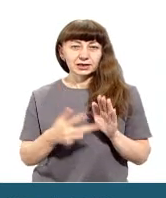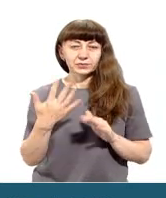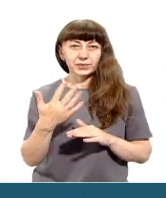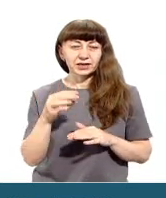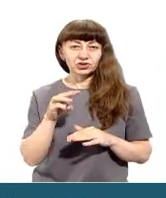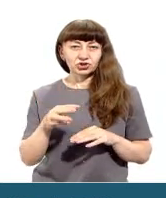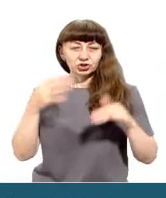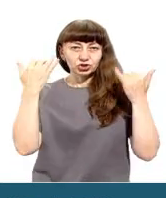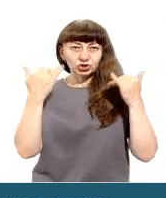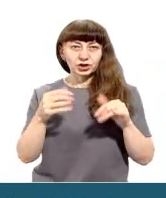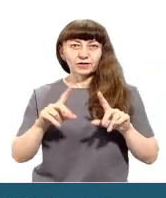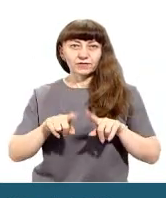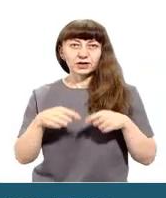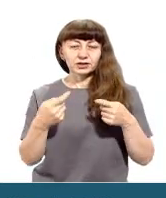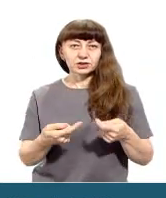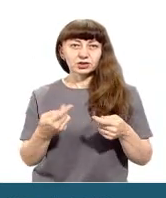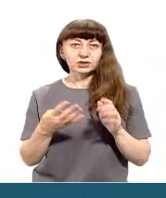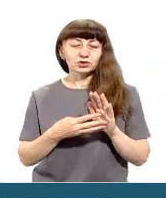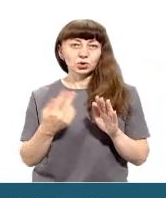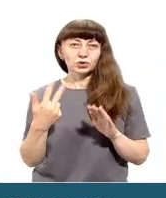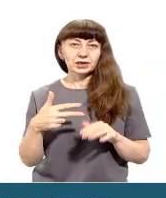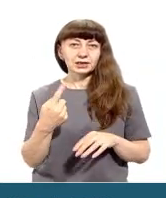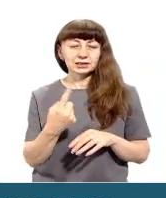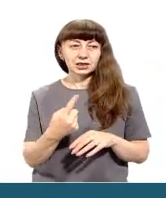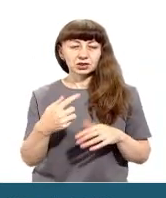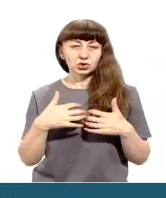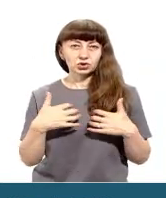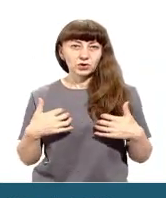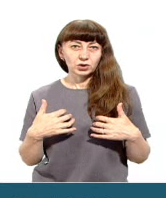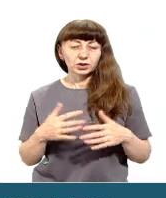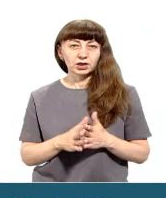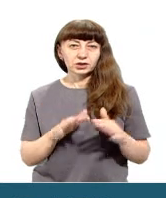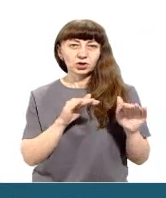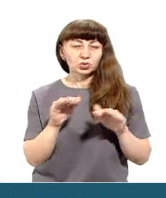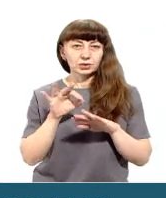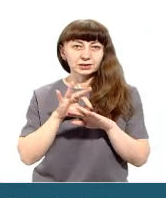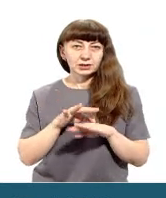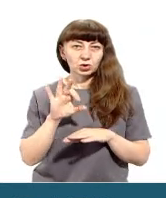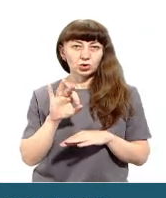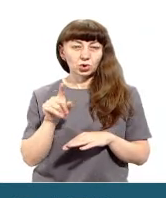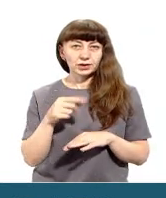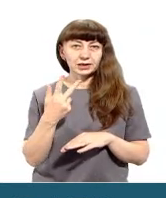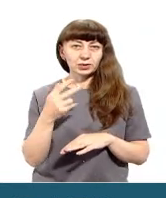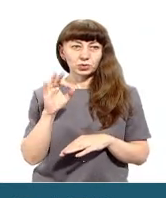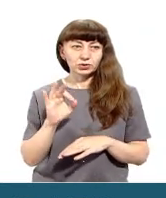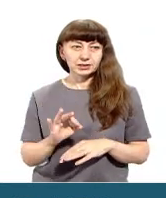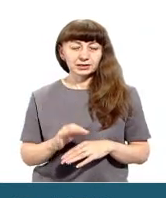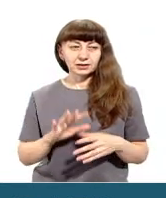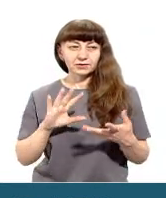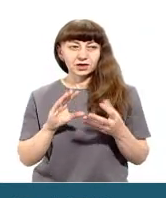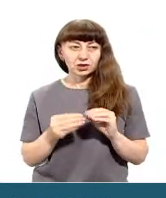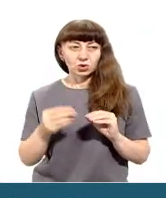КРС. Выделено 931 положительно реагирующая голова животных с уровнем зараженности 0,3%. Таким